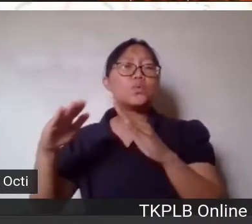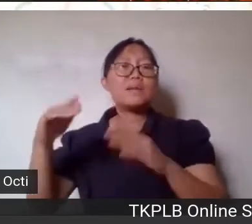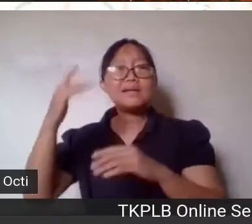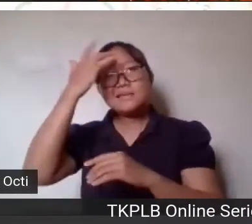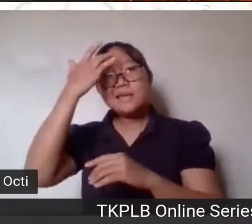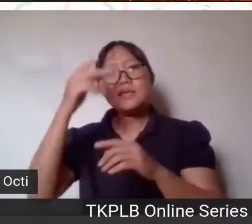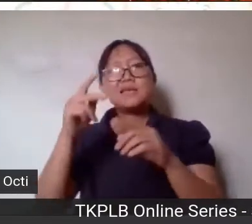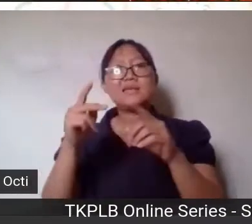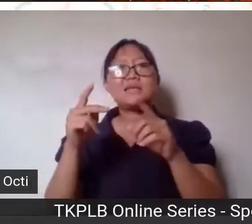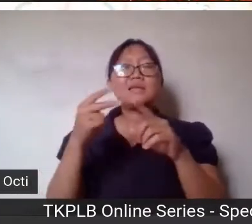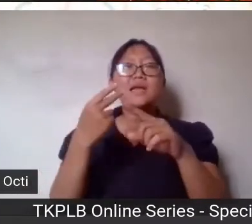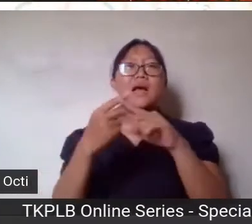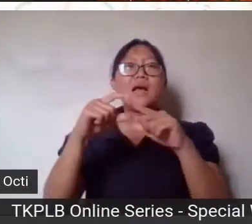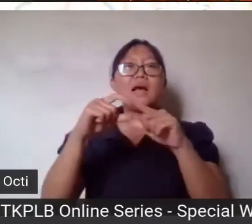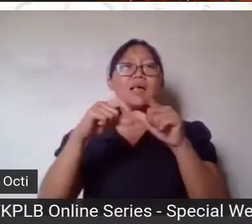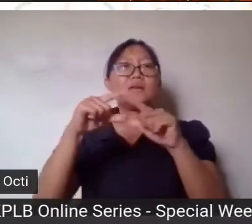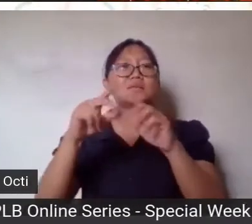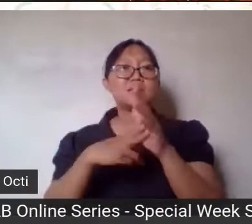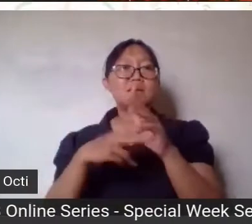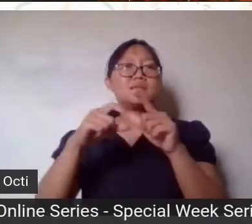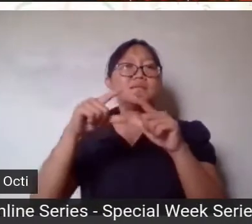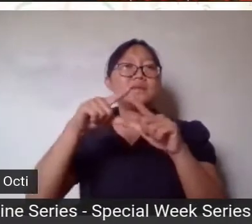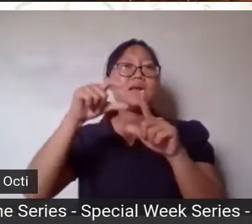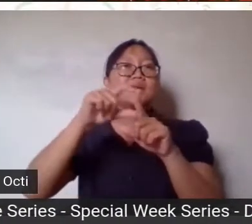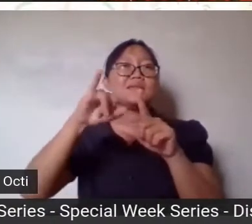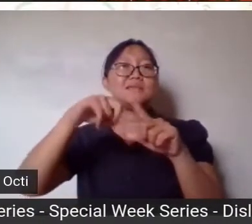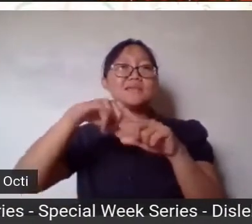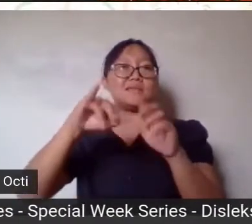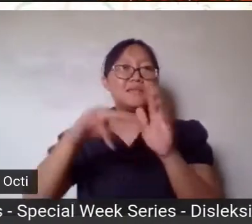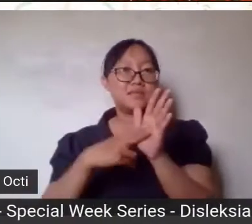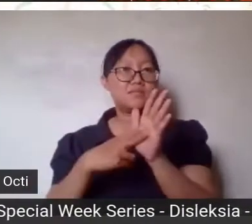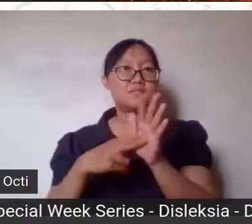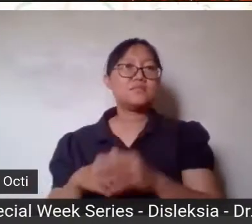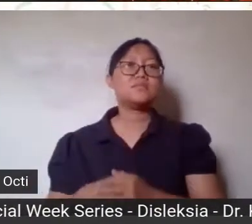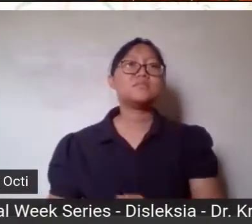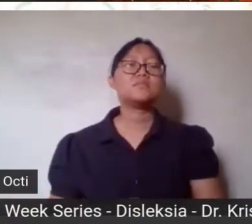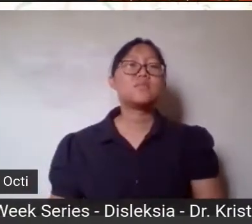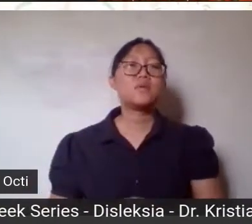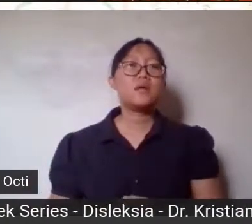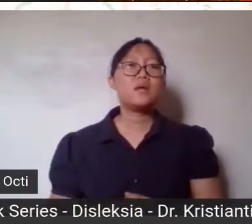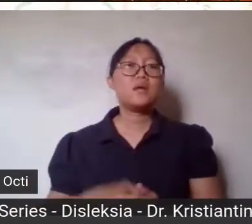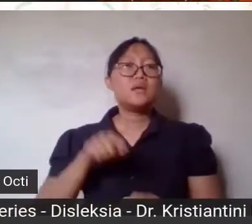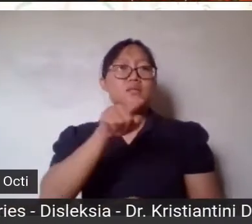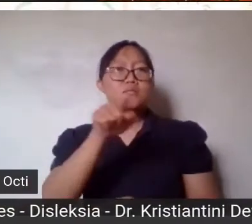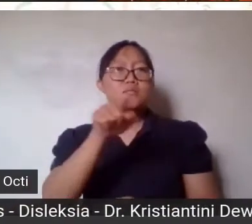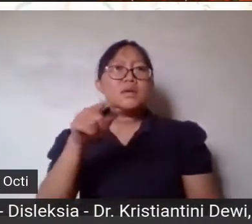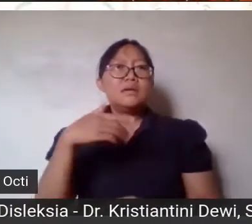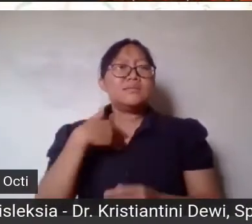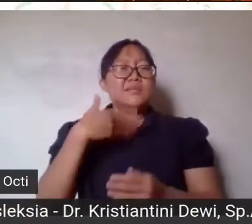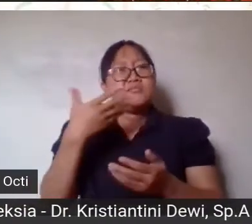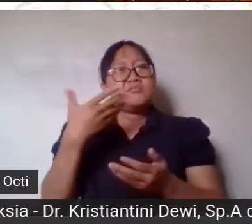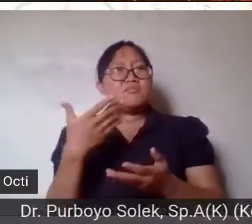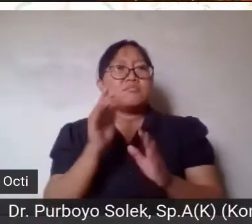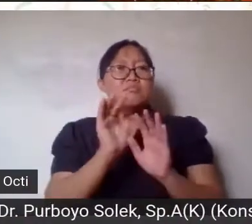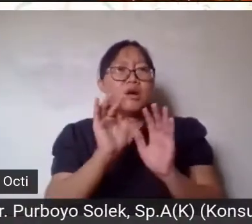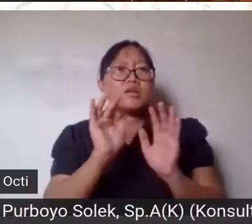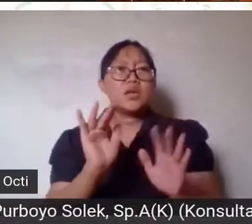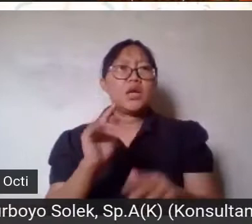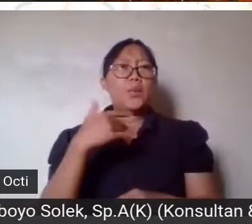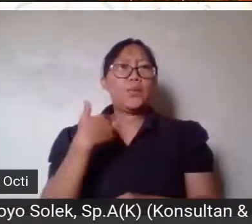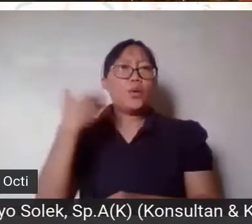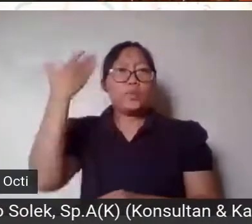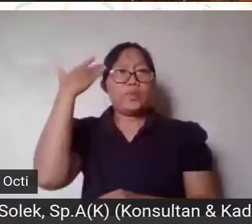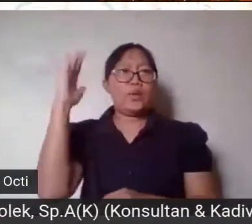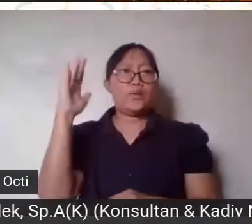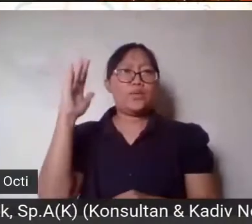kita belum tahu mungkin ya, kalau ternyata di bidang ilmu kesehatan anak ada